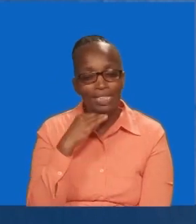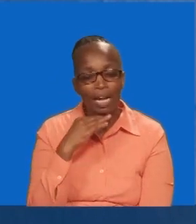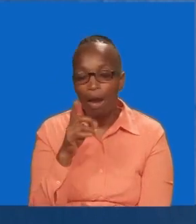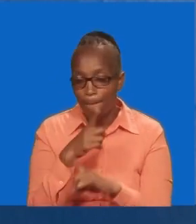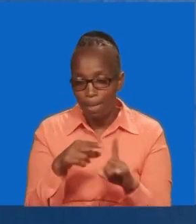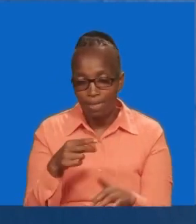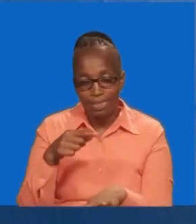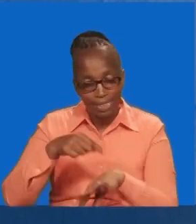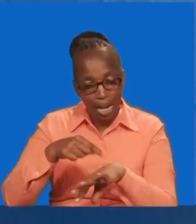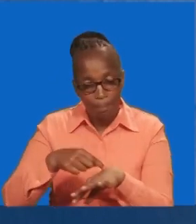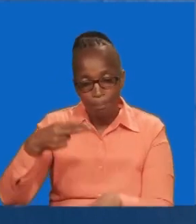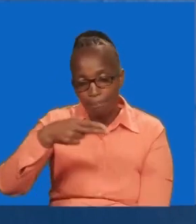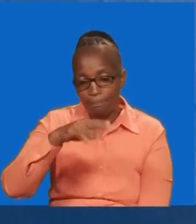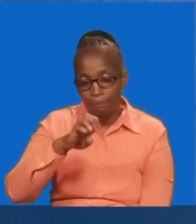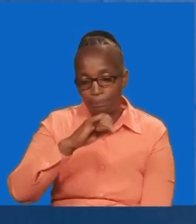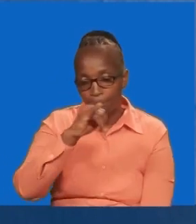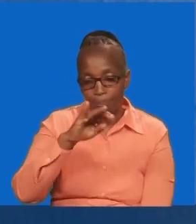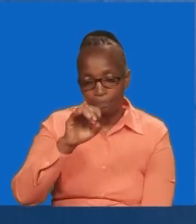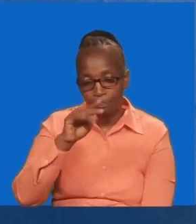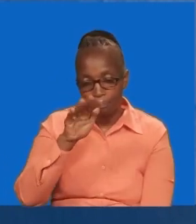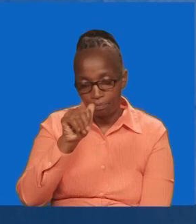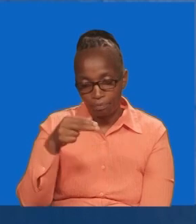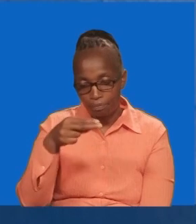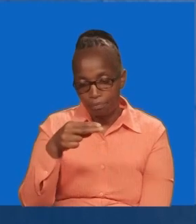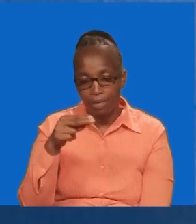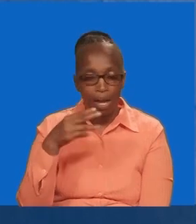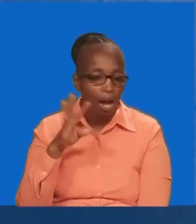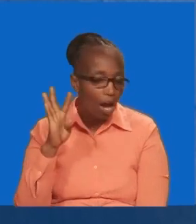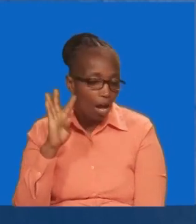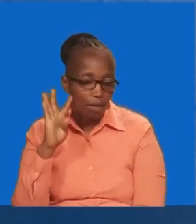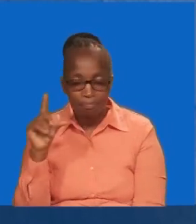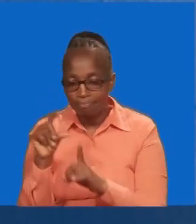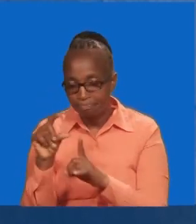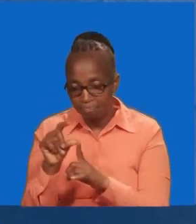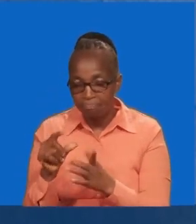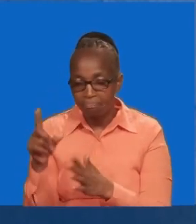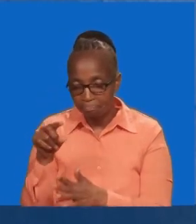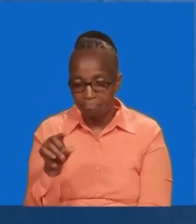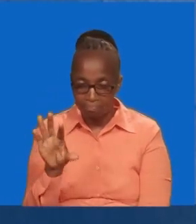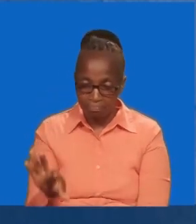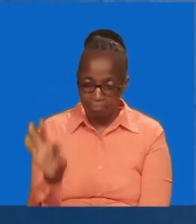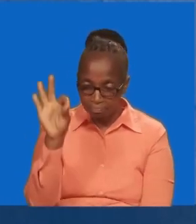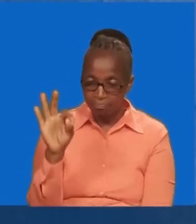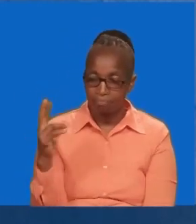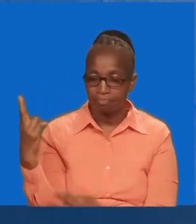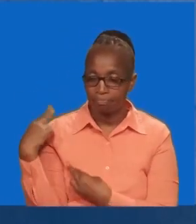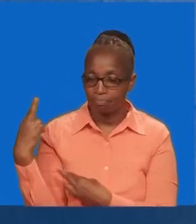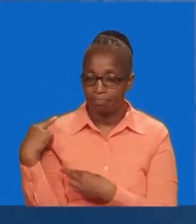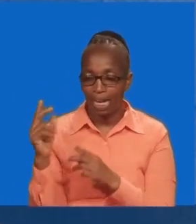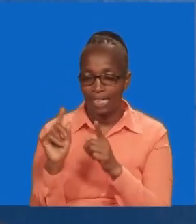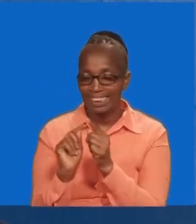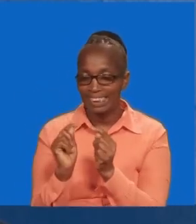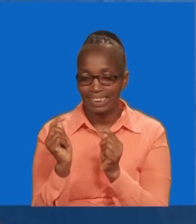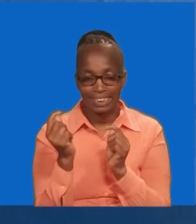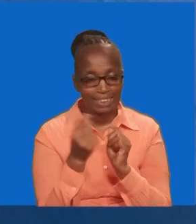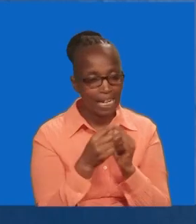kufa. Lakini Ezekia alipoyasikia yale maneno, yani alichukua jukumu tu, aliweza